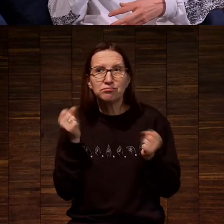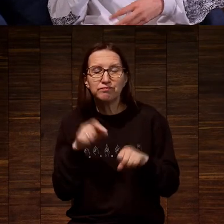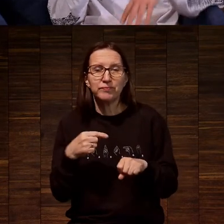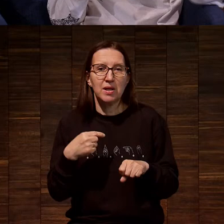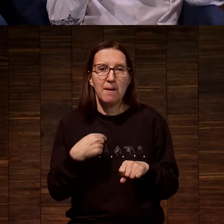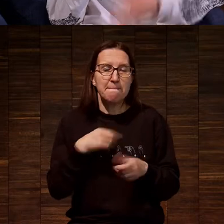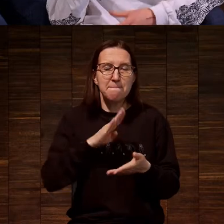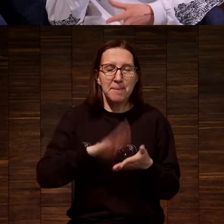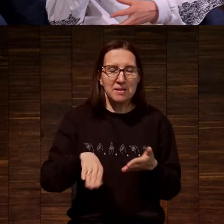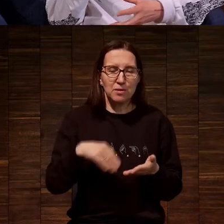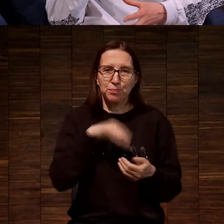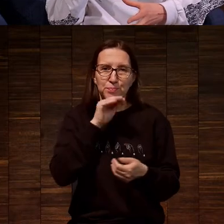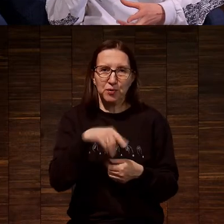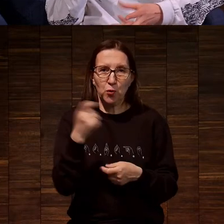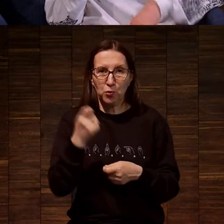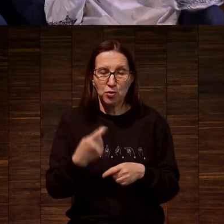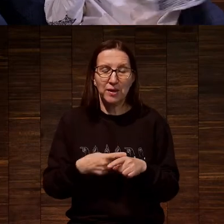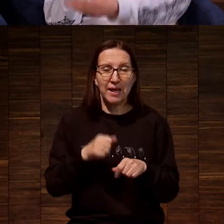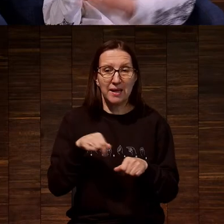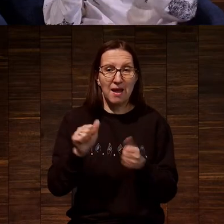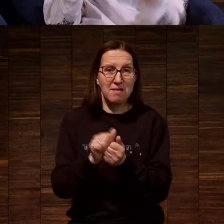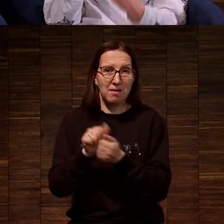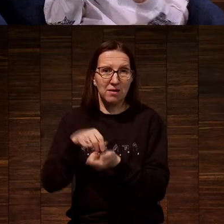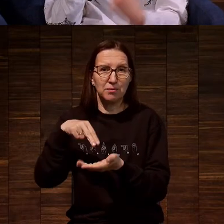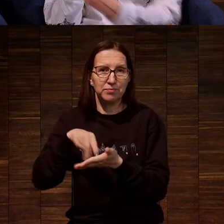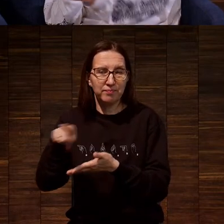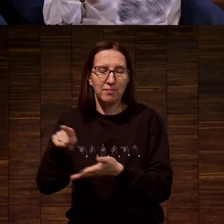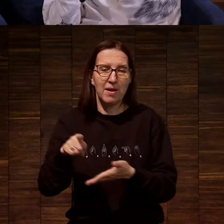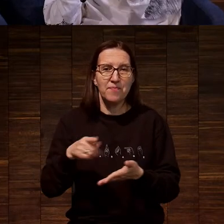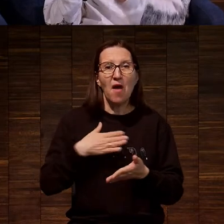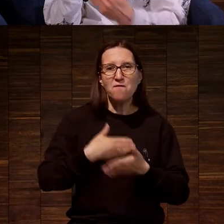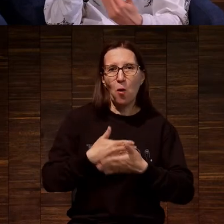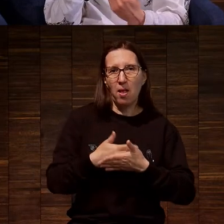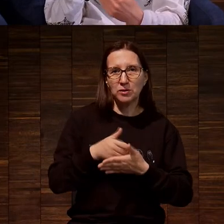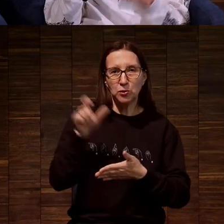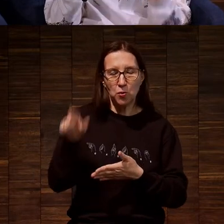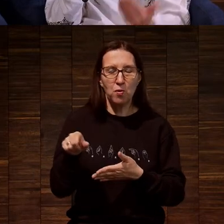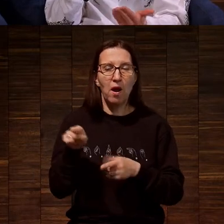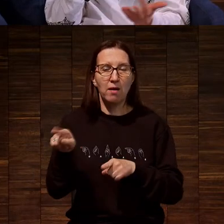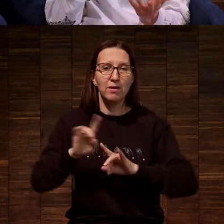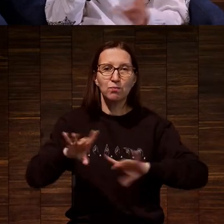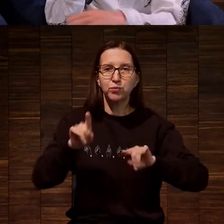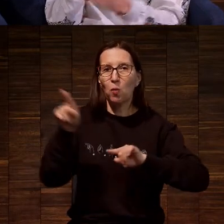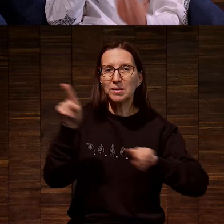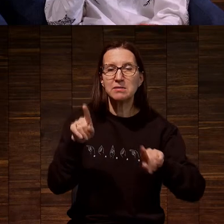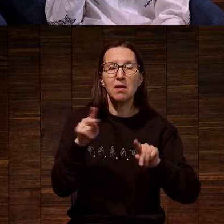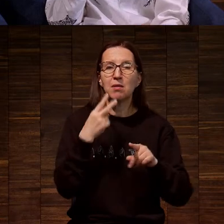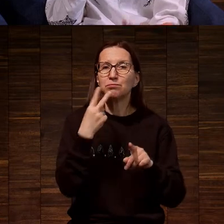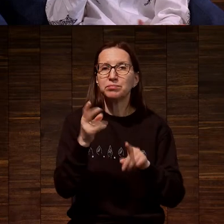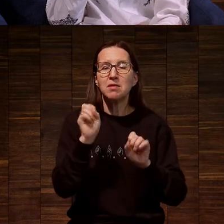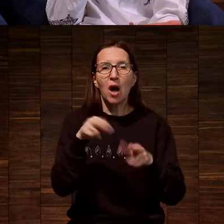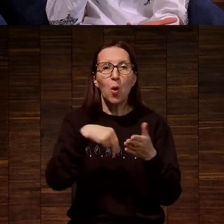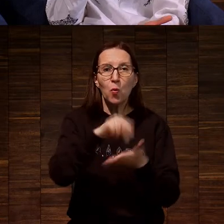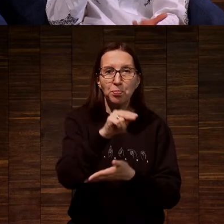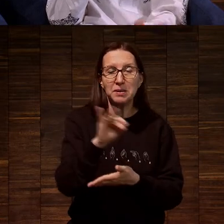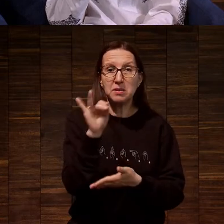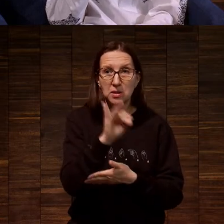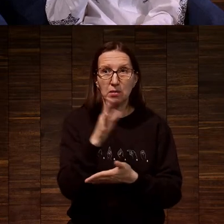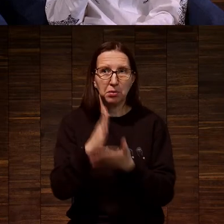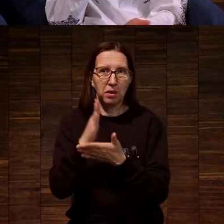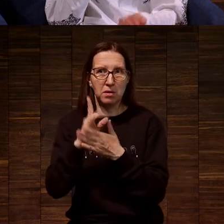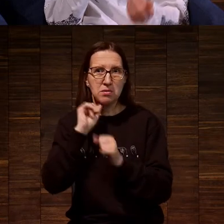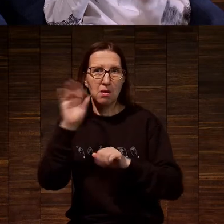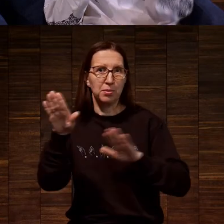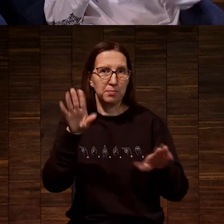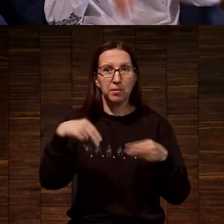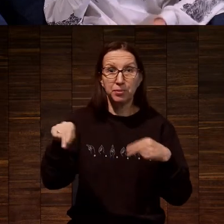них висели ценники, и стояли волонтеры, которые помогали гостям разобраться, что происходит, как это купить, ну и какие-то работы, соответственно,